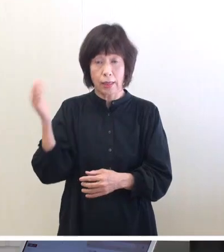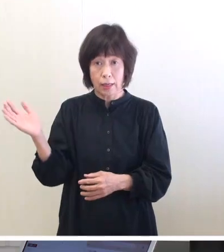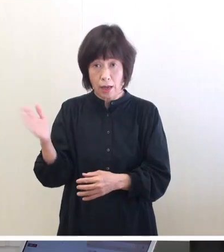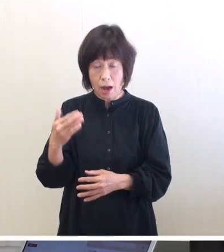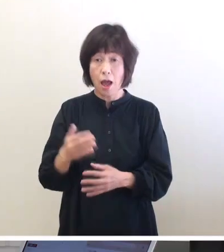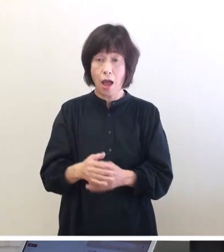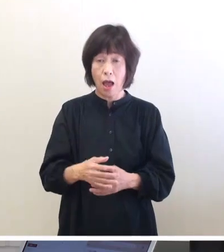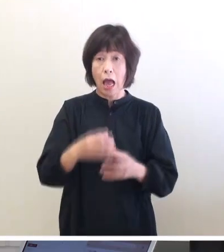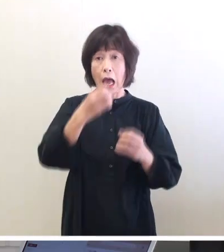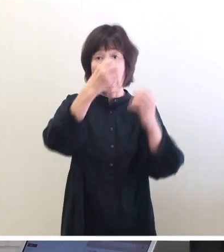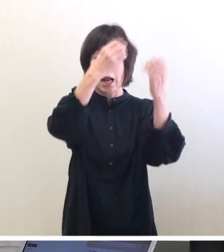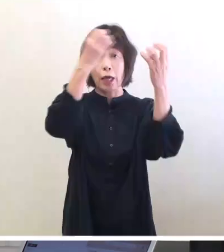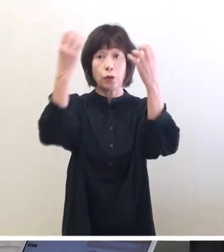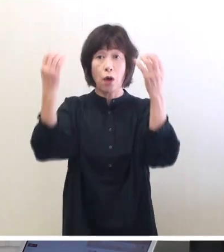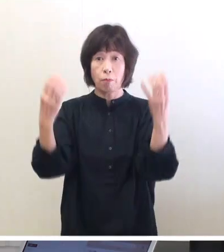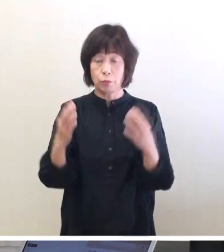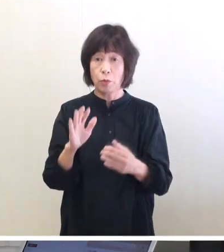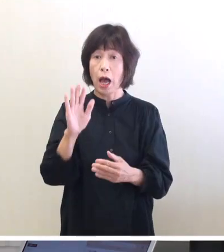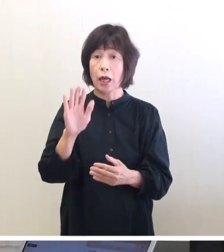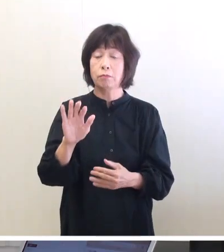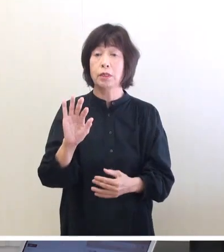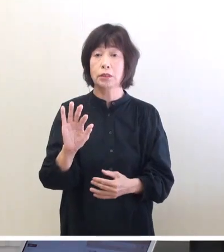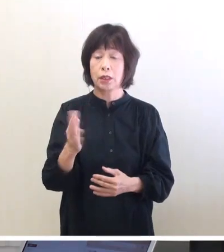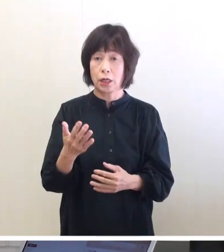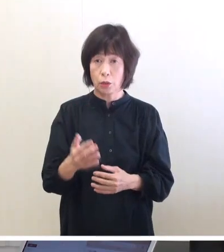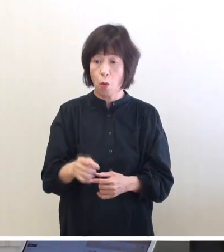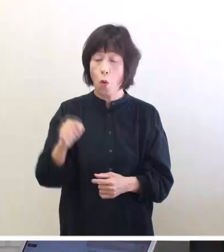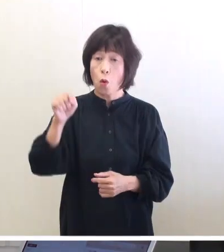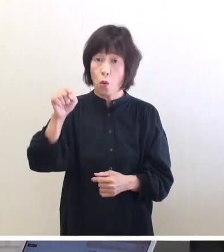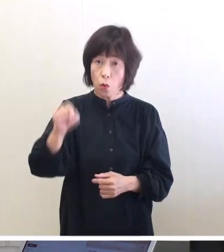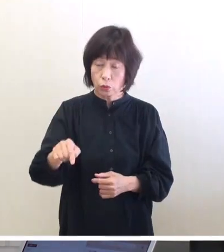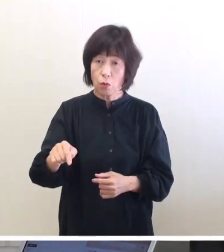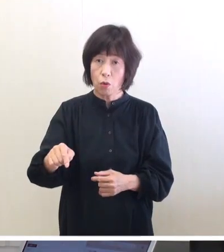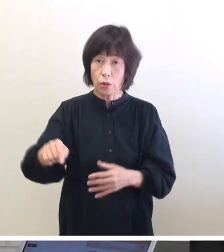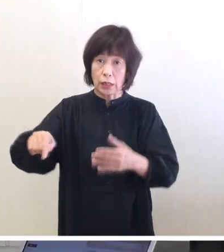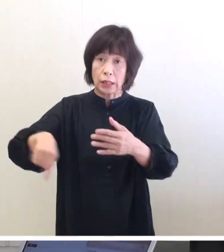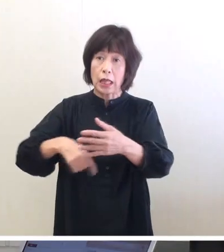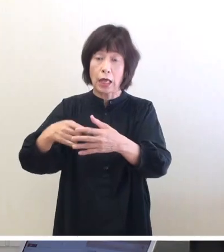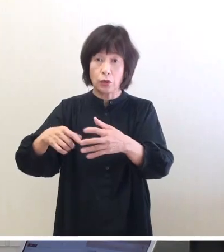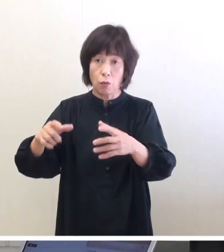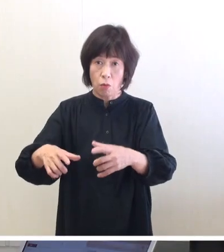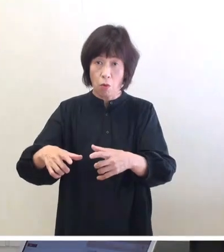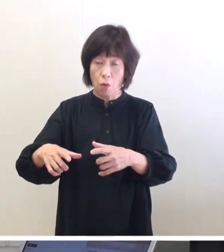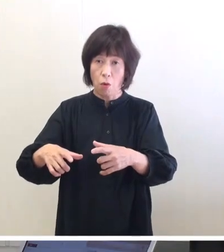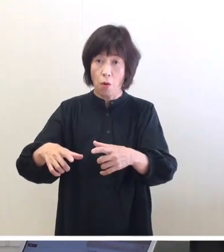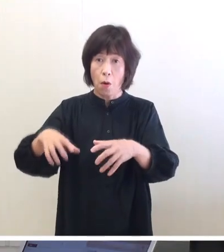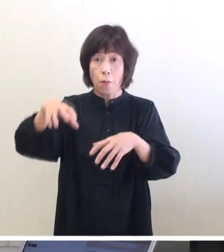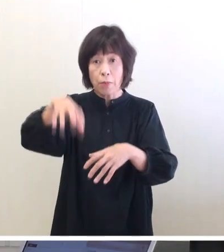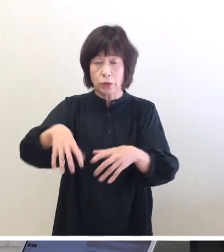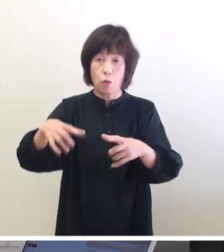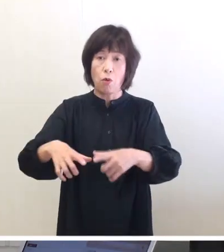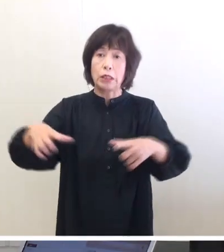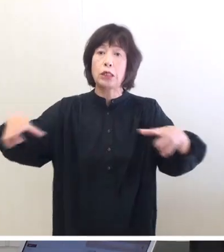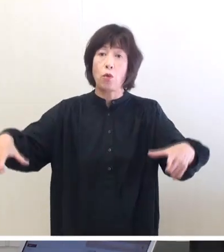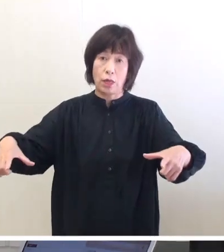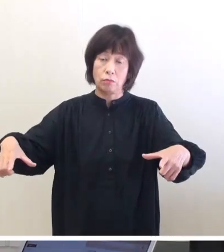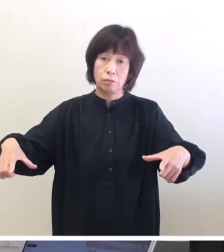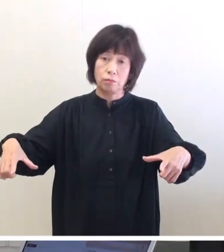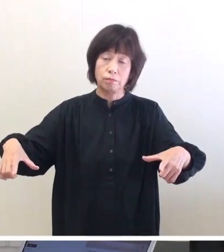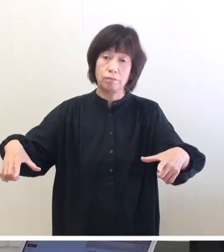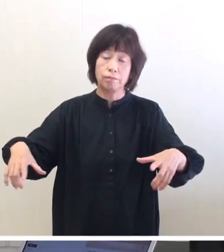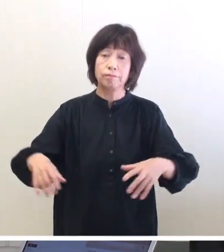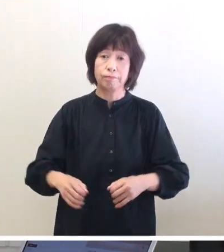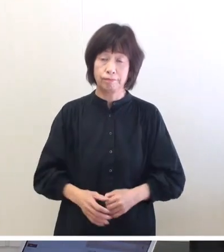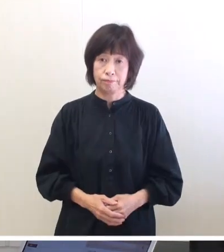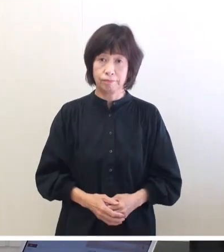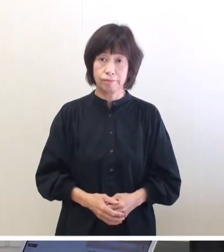けれども、さらにこれを拡大延長高質化をいたします。ル